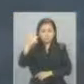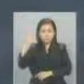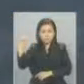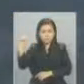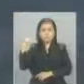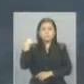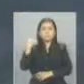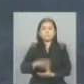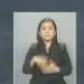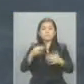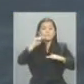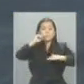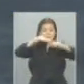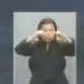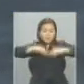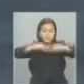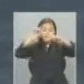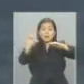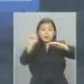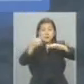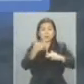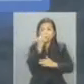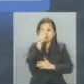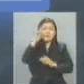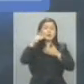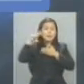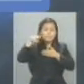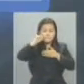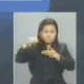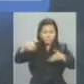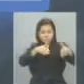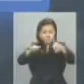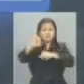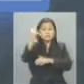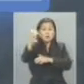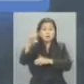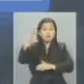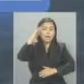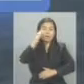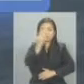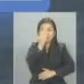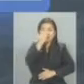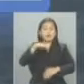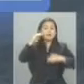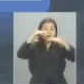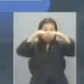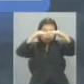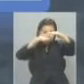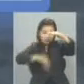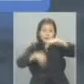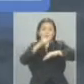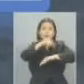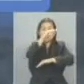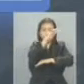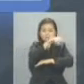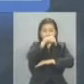สภาวะระดับน้ำในแม่น้ำเจ้าพระยาที่หน้ากองบัญชาการกองทัพเรือวันนี้น้ำลงเต็มที่เวลา 17:26 นาทีต่